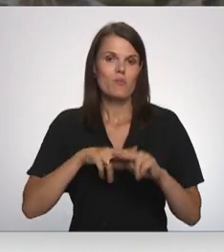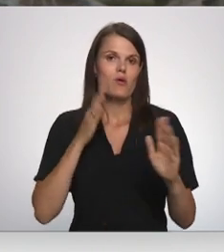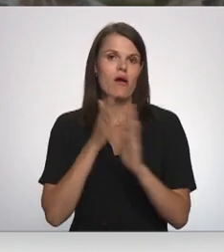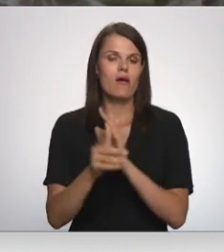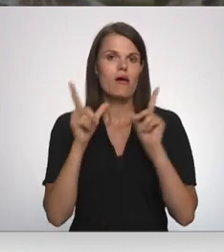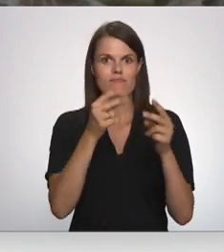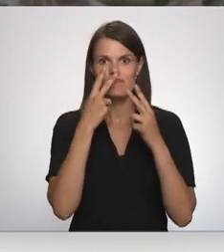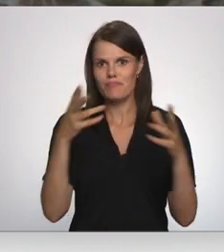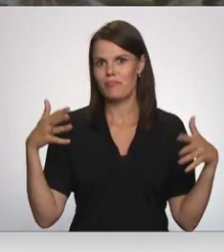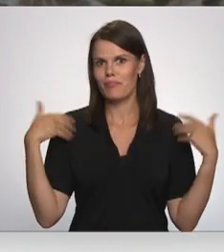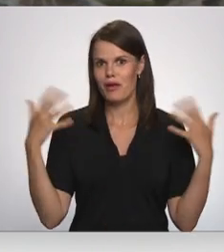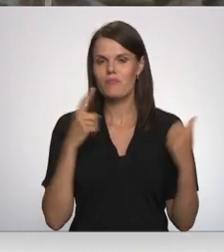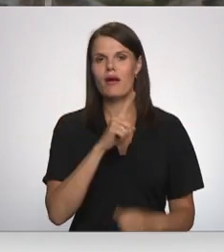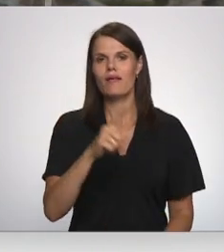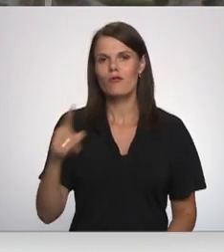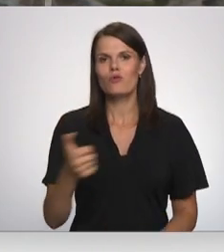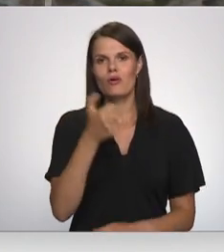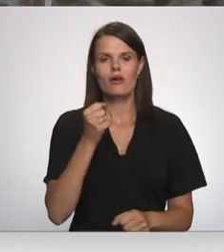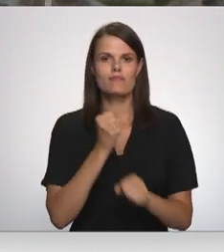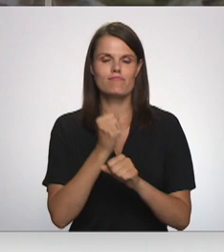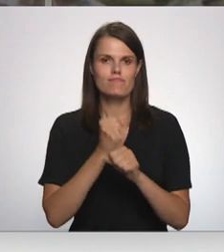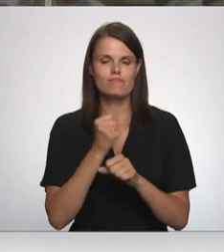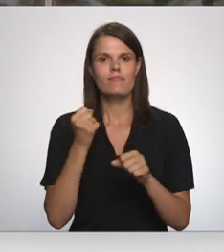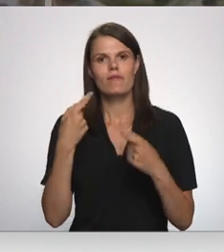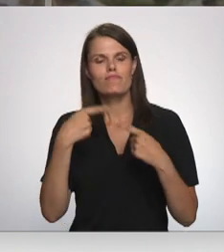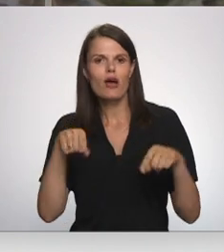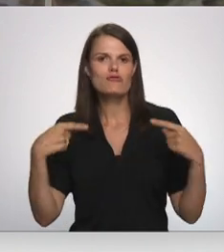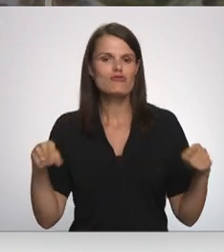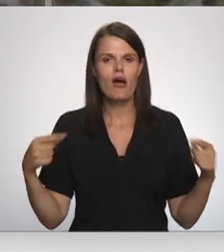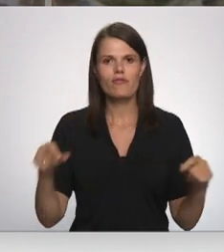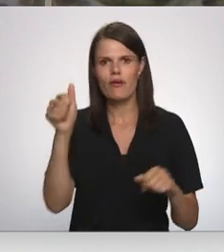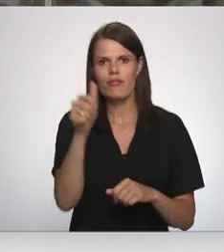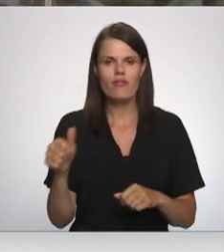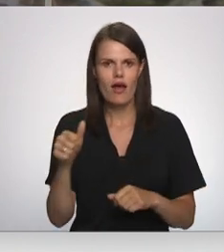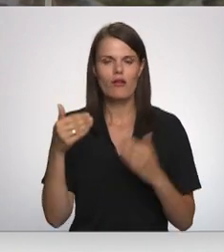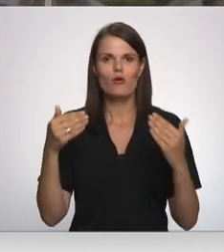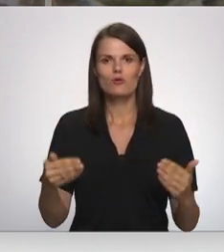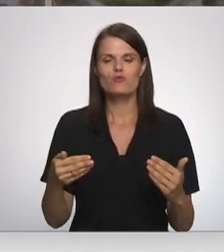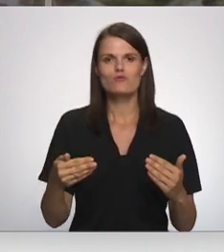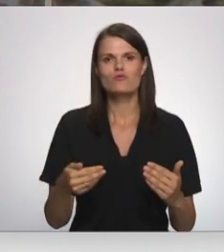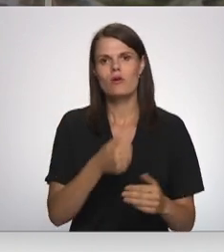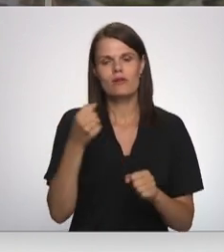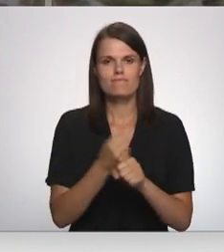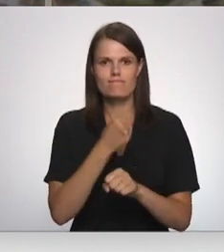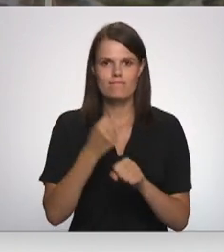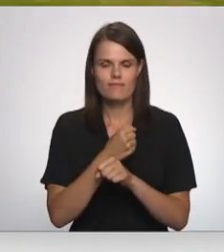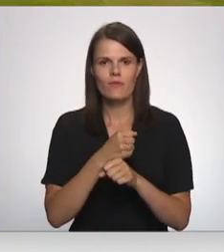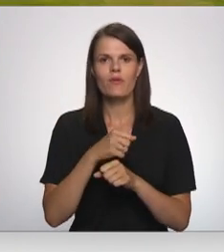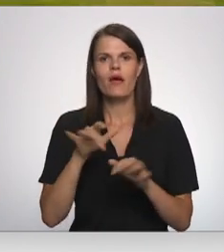no siena ruļiem ik gadu tiek veidoti dažādi tēli. Šogad izvietoti videospēles dusmīgie putni varoņi.